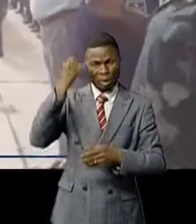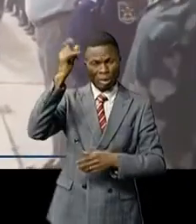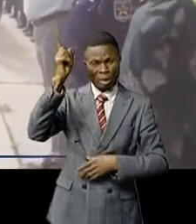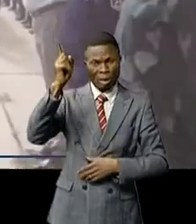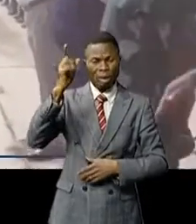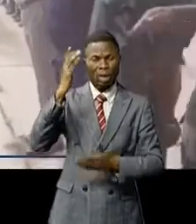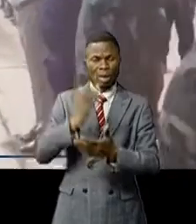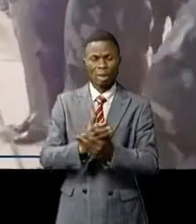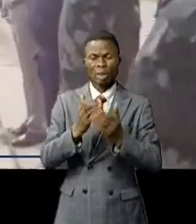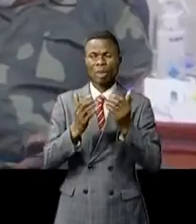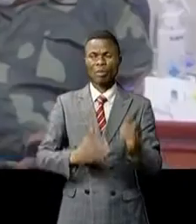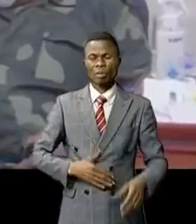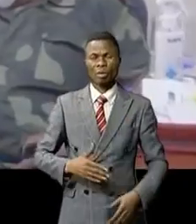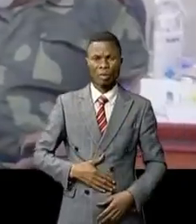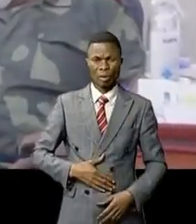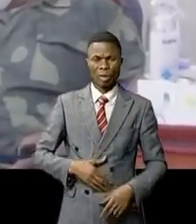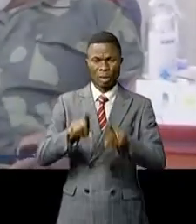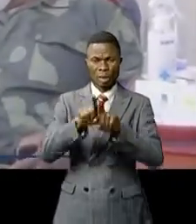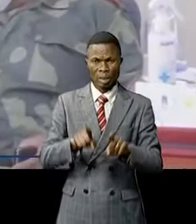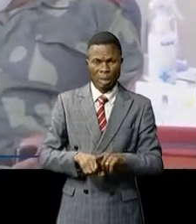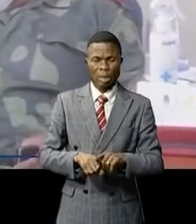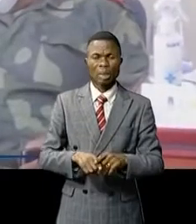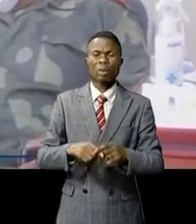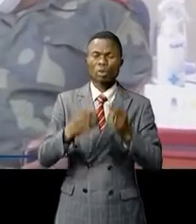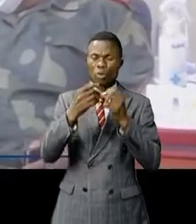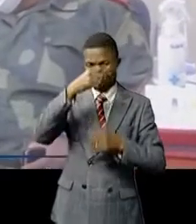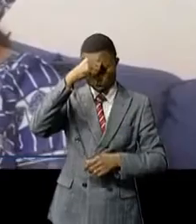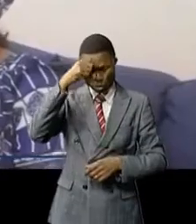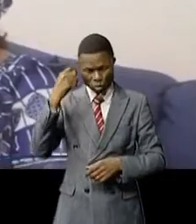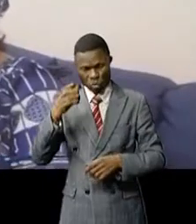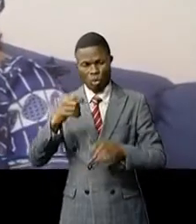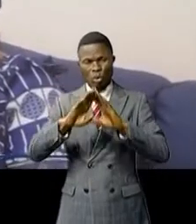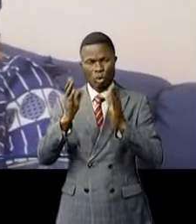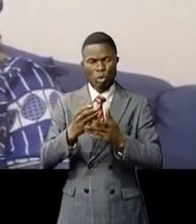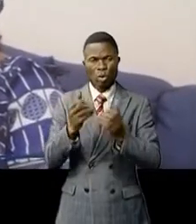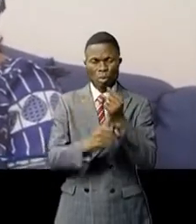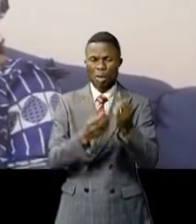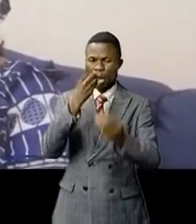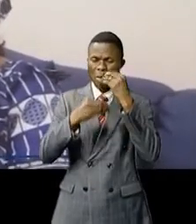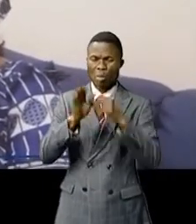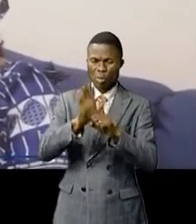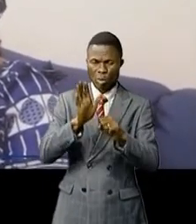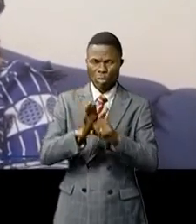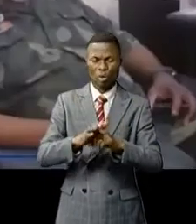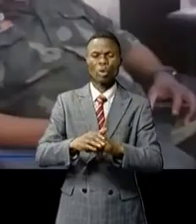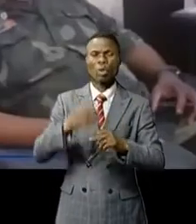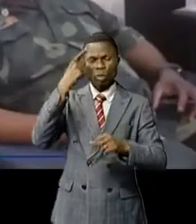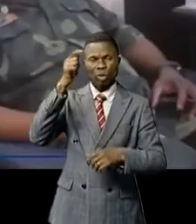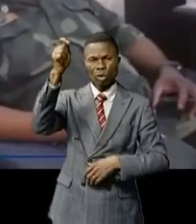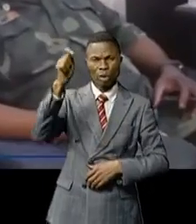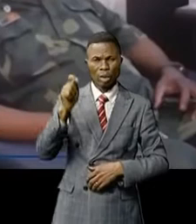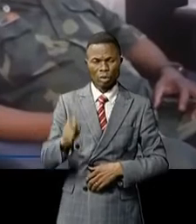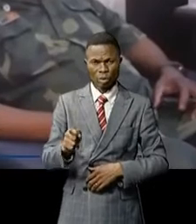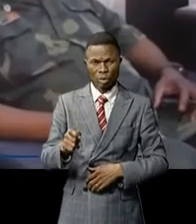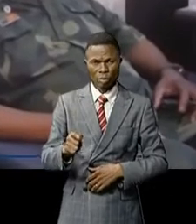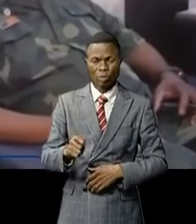lutter copieusement contre la famine et ainsi consolider à bon escient l'autosuffisance alimentaire au sein des hommes en uniforme. C'est ainsi